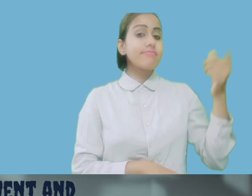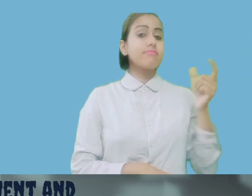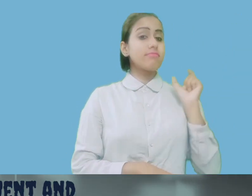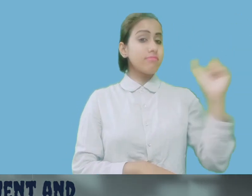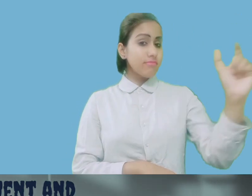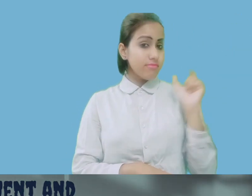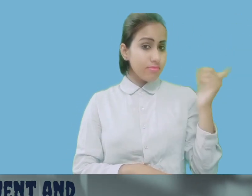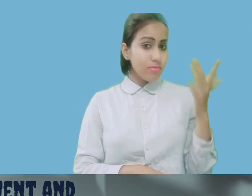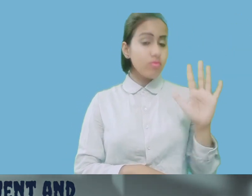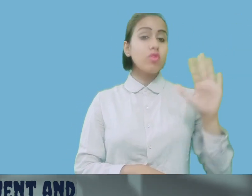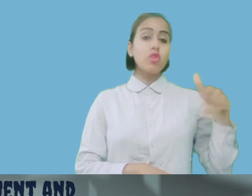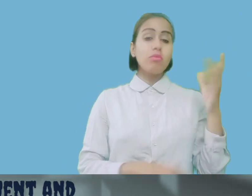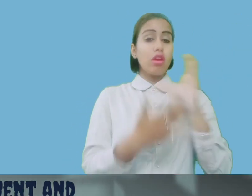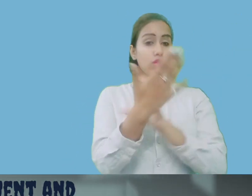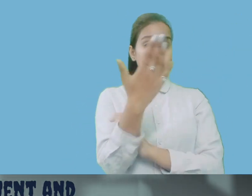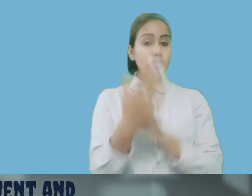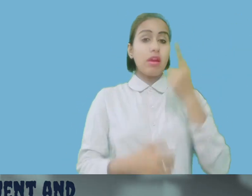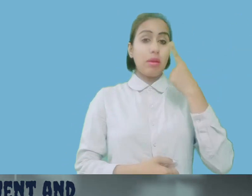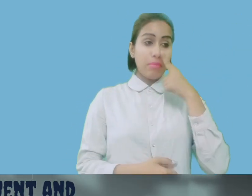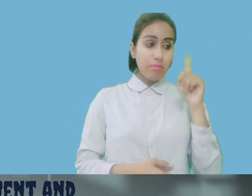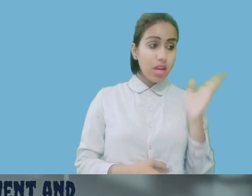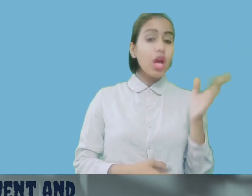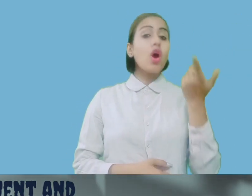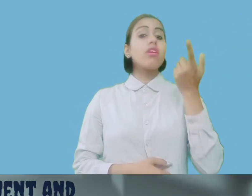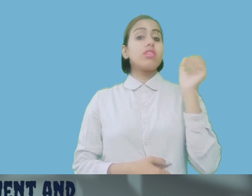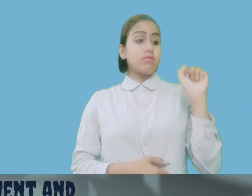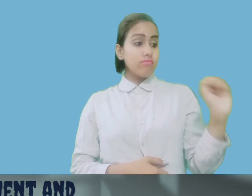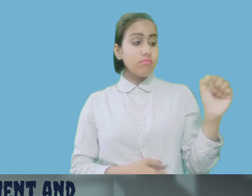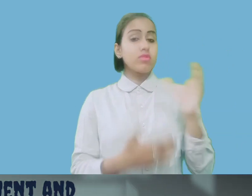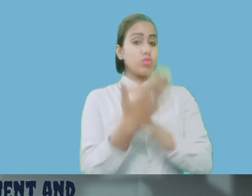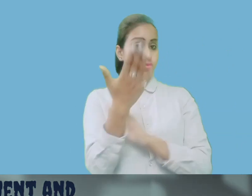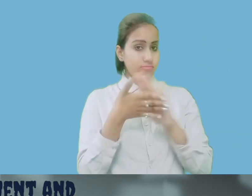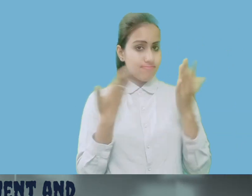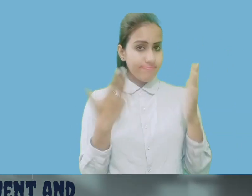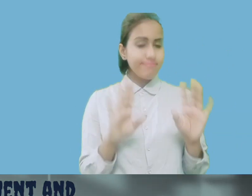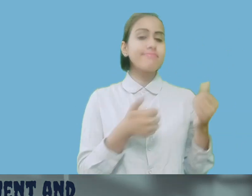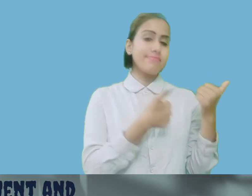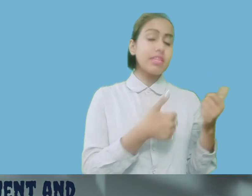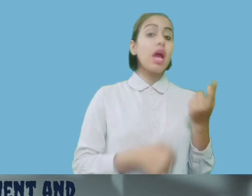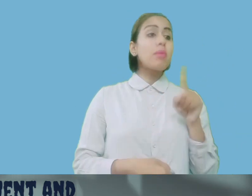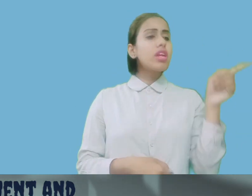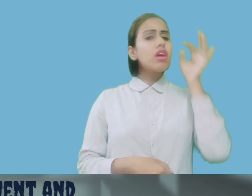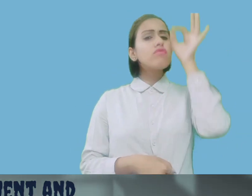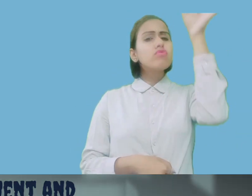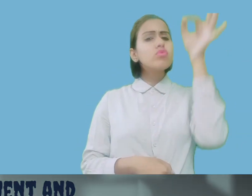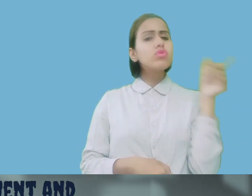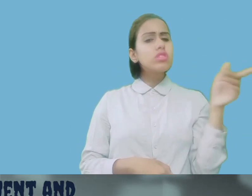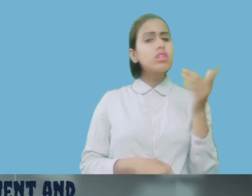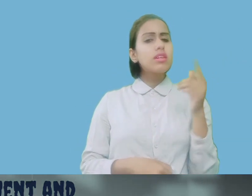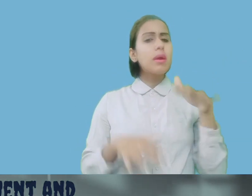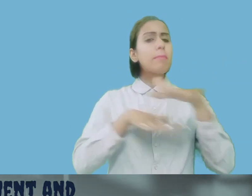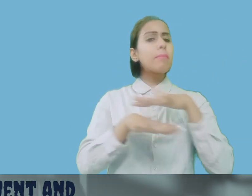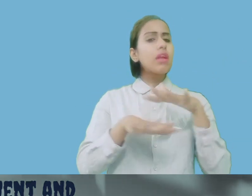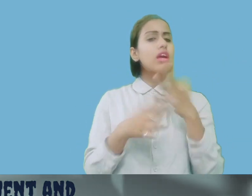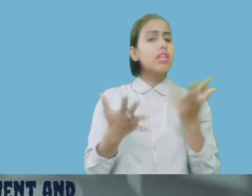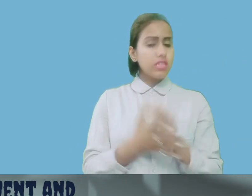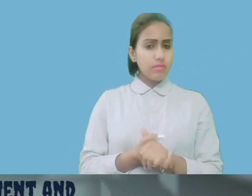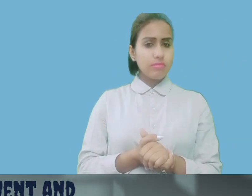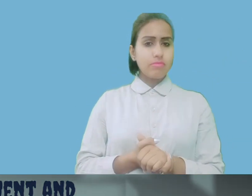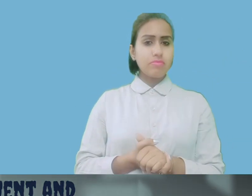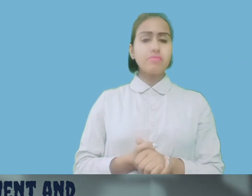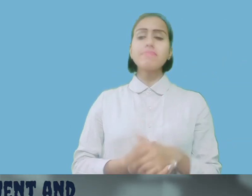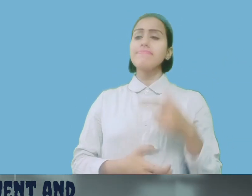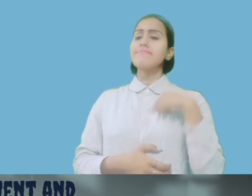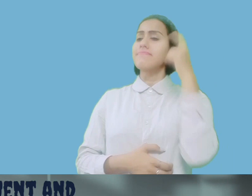जो शिक्षण मेरे भाई को 5 साल की 6 साल की उम्र में मिलना चाहिए था, वो उसको 10 साल की एज में जा कर के मिला। तो जिसको हम